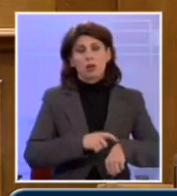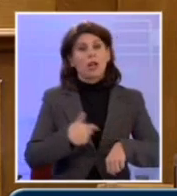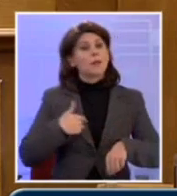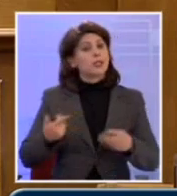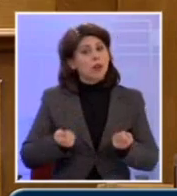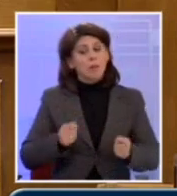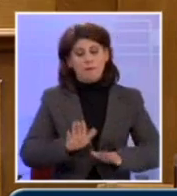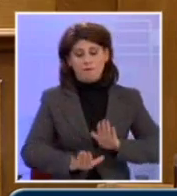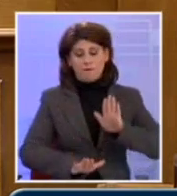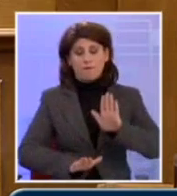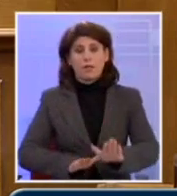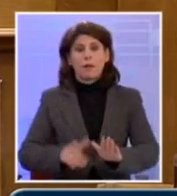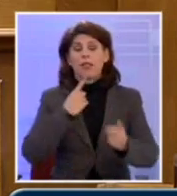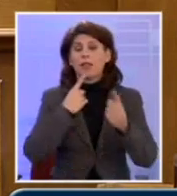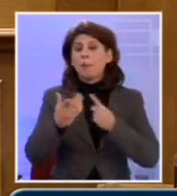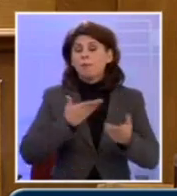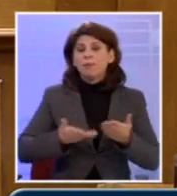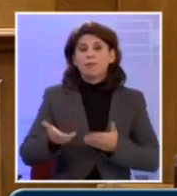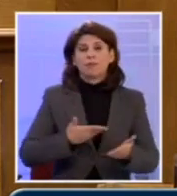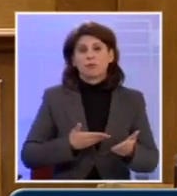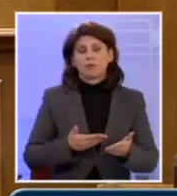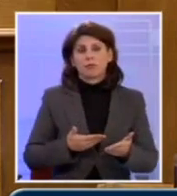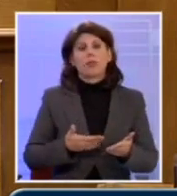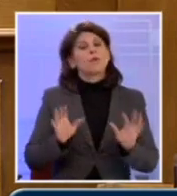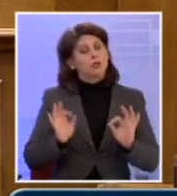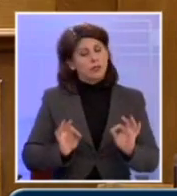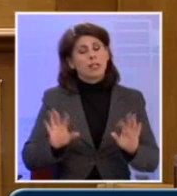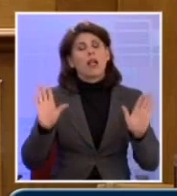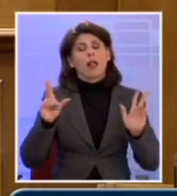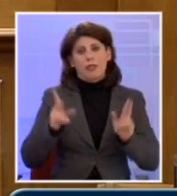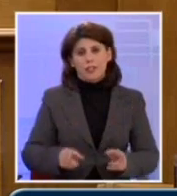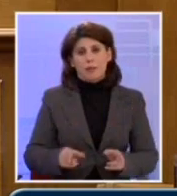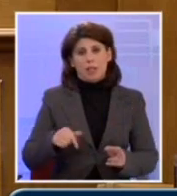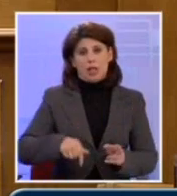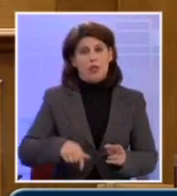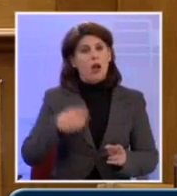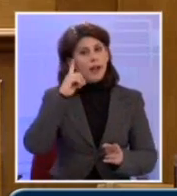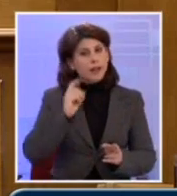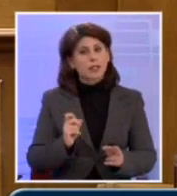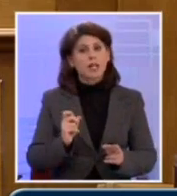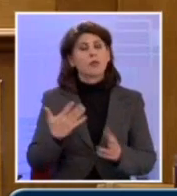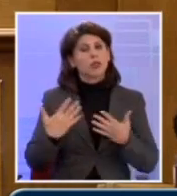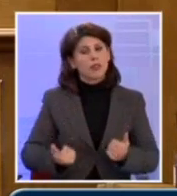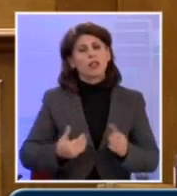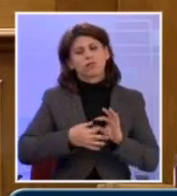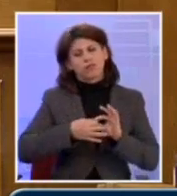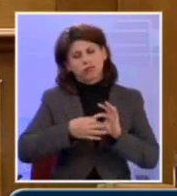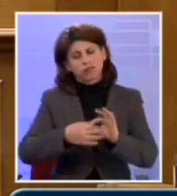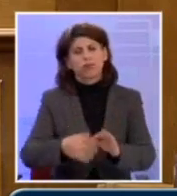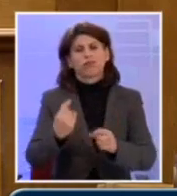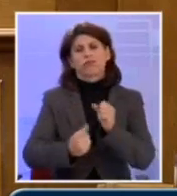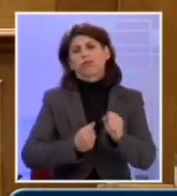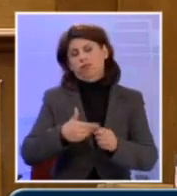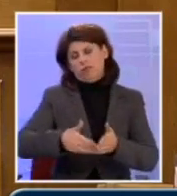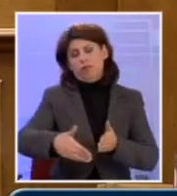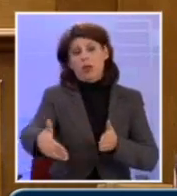το πρώτο βήμα για μια διαπραγμάτευση που βεβαίως δεν τελειώνει εδώ, αλλά ξέρουμε ότι θα κρατήσει καιρό. Και